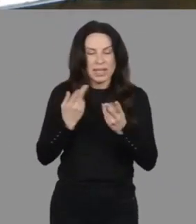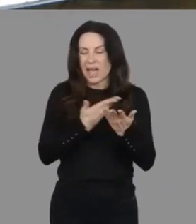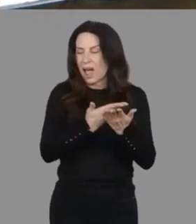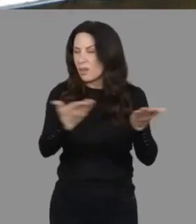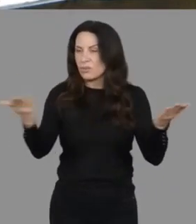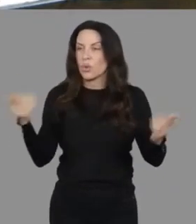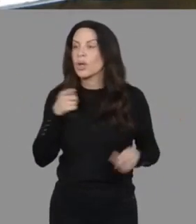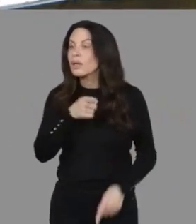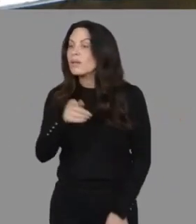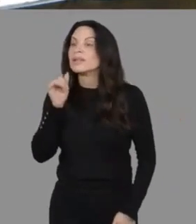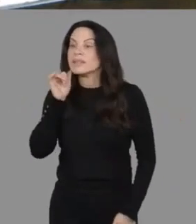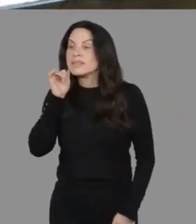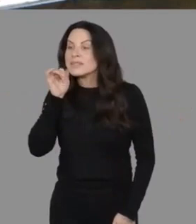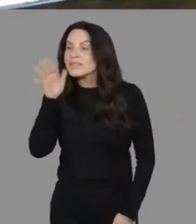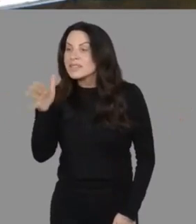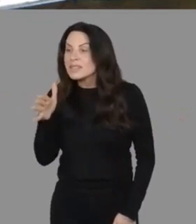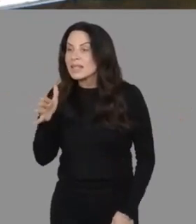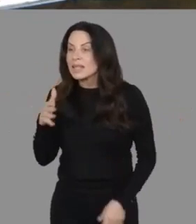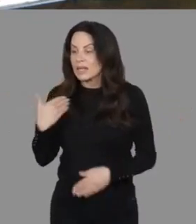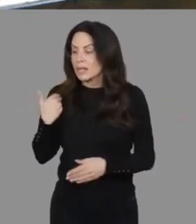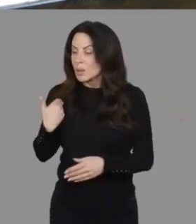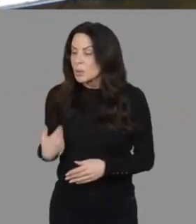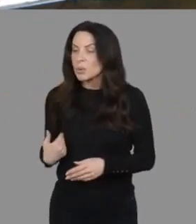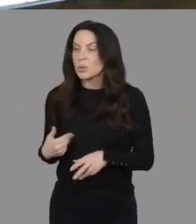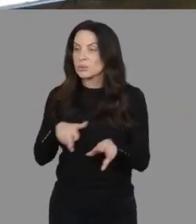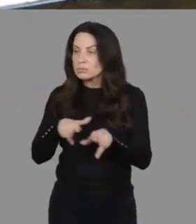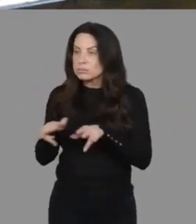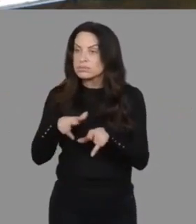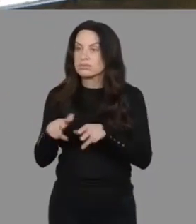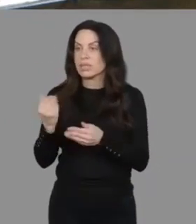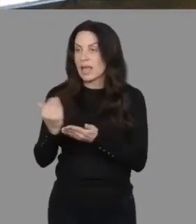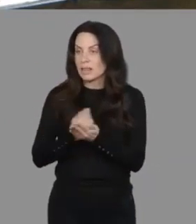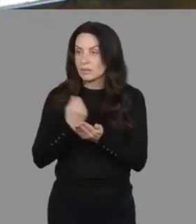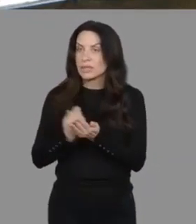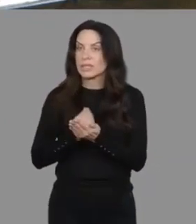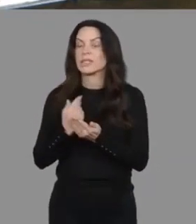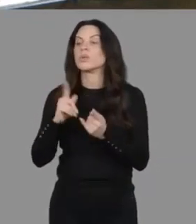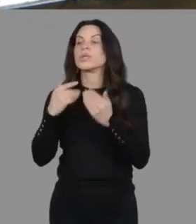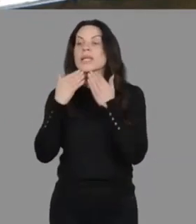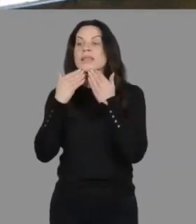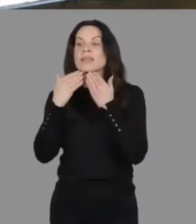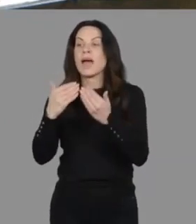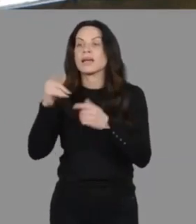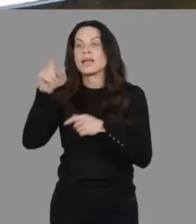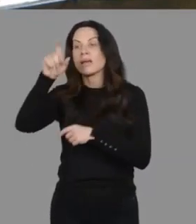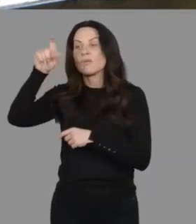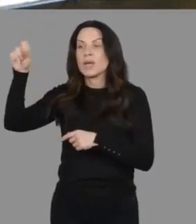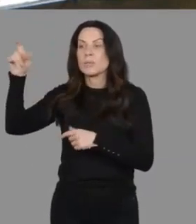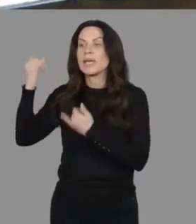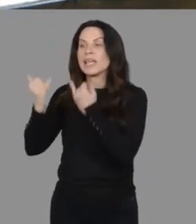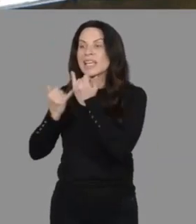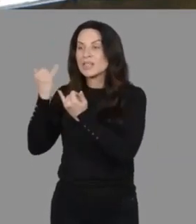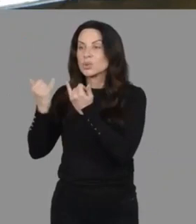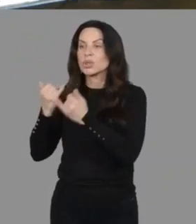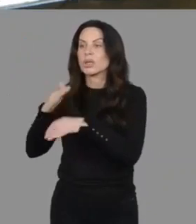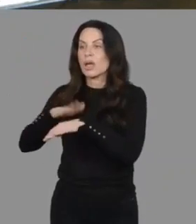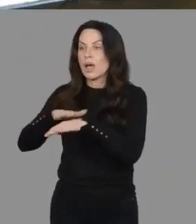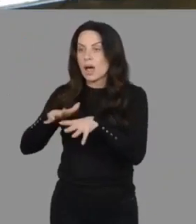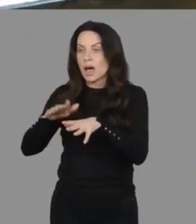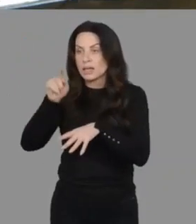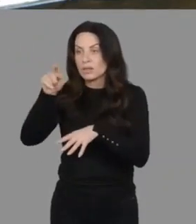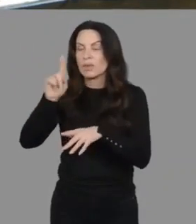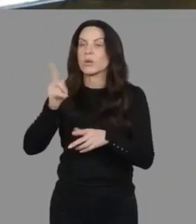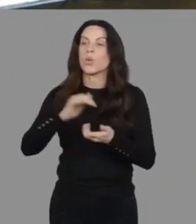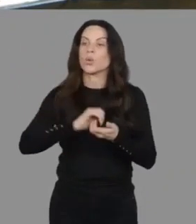anstrengen, um etwas zu erwirtschaften. Ich bedanke mich bei den Unternehmen, der Industrie, dem Handwerk und natürlich auch